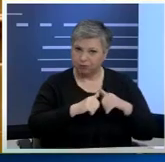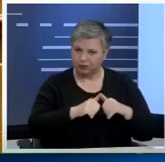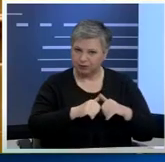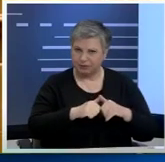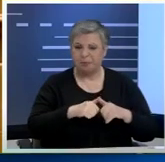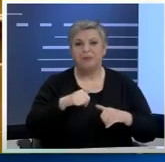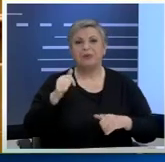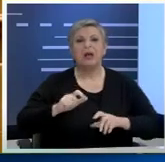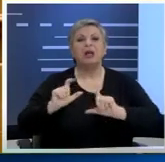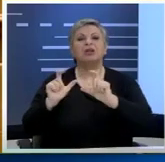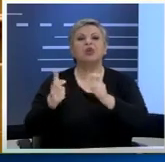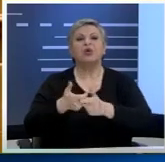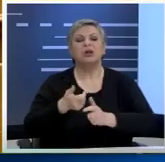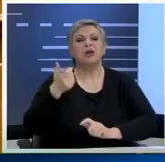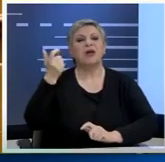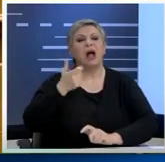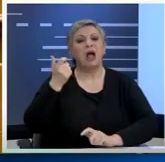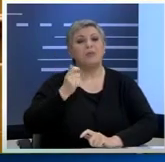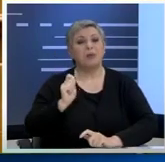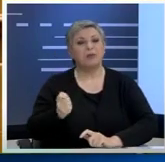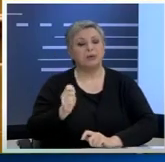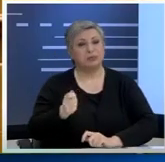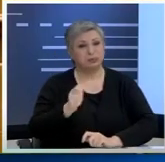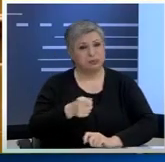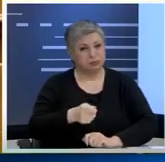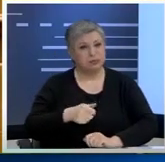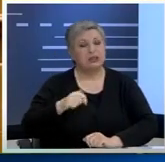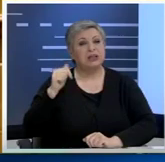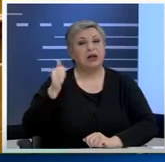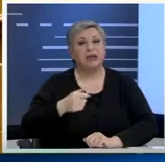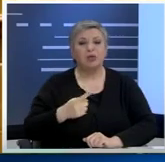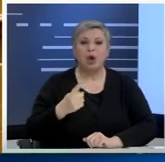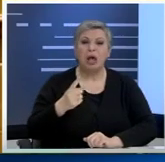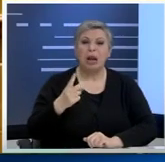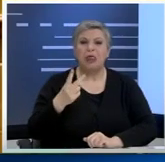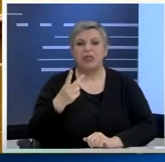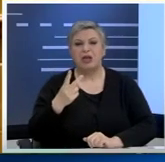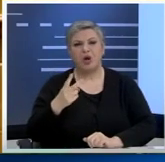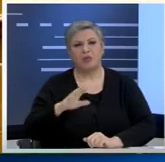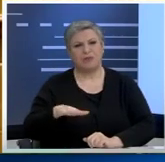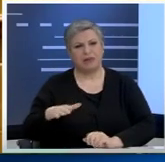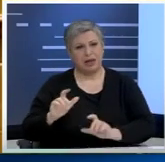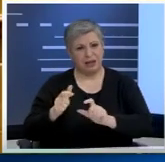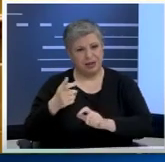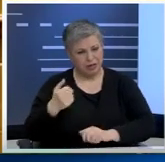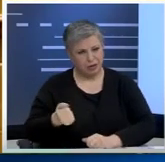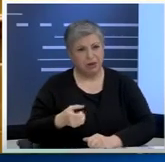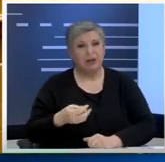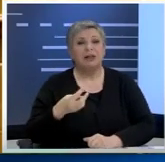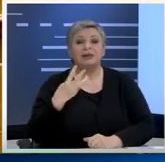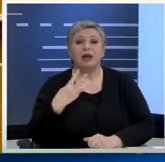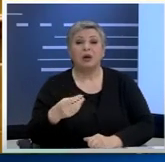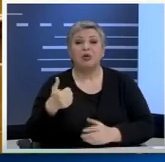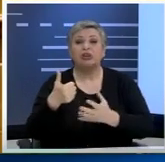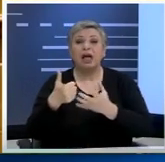2015. Οικογενειακά επιδόματα ενισχυμένα για οικογένειες με ένα και δύο παιδιά κατά 360